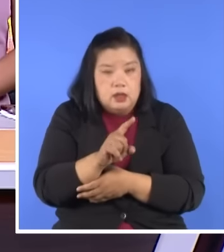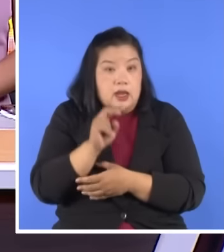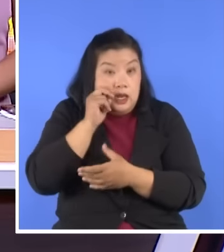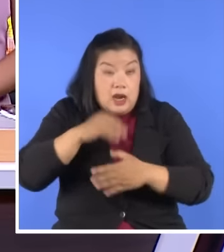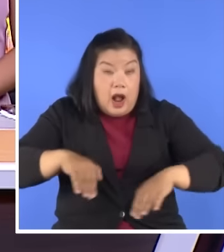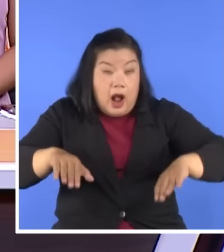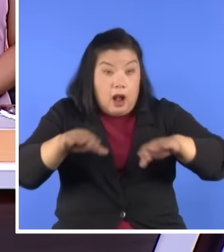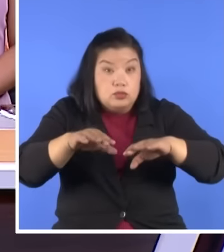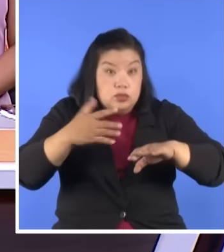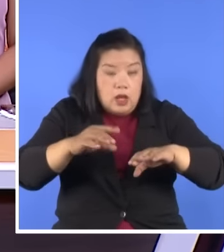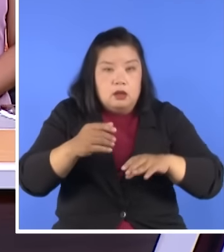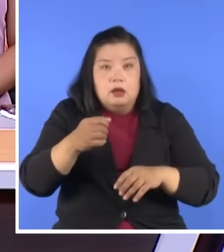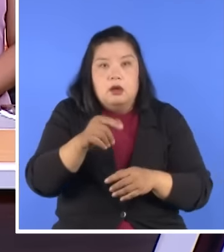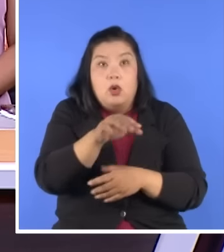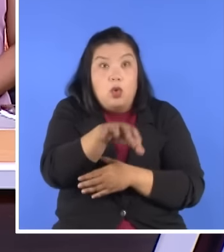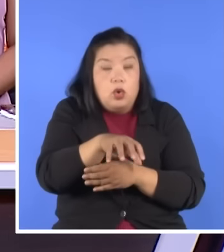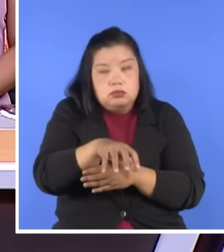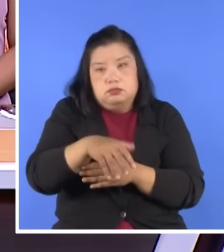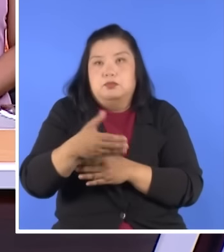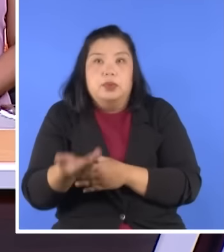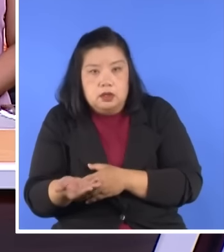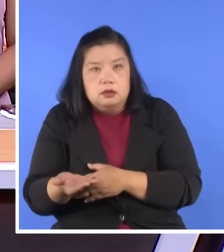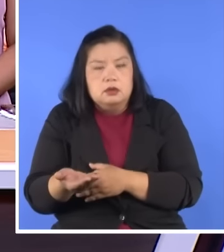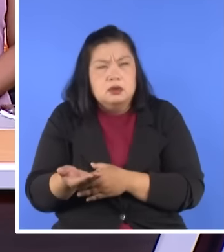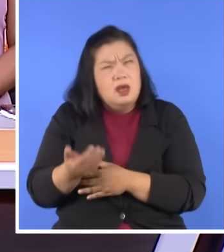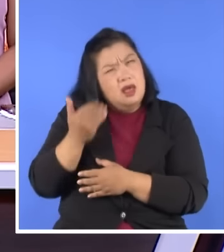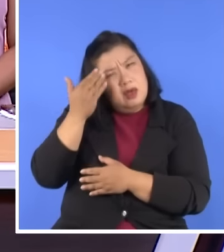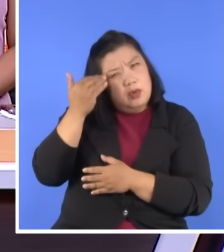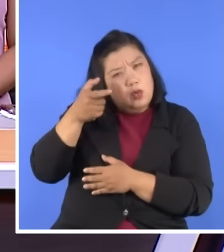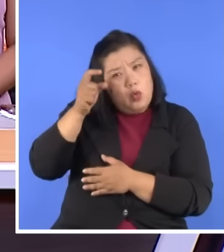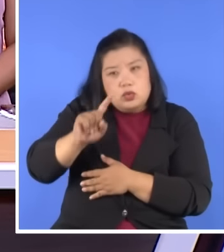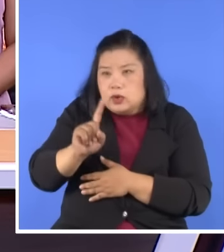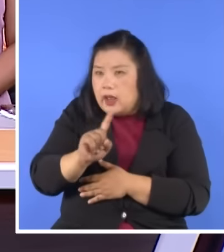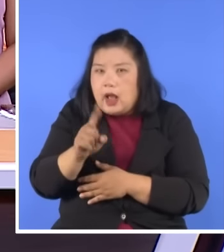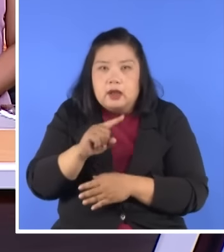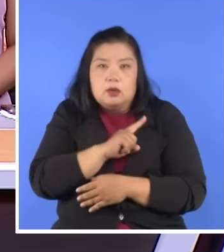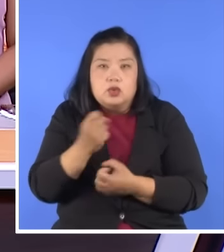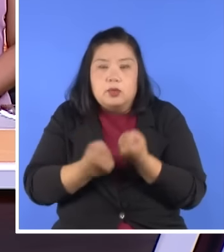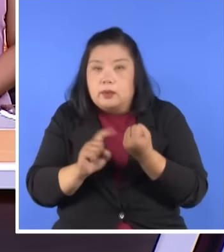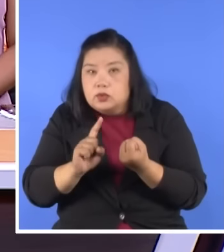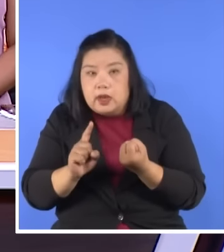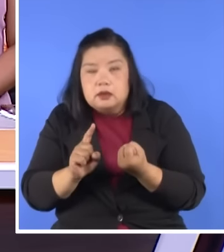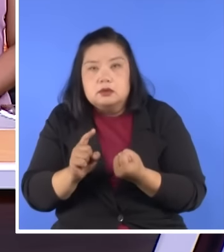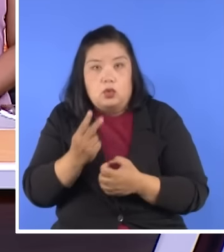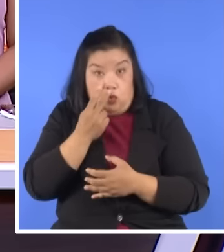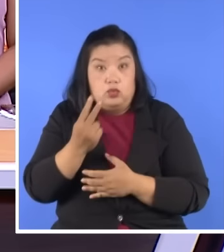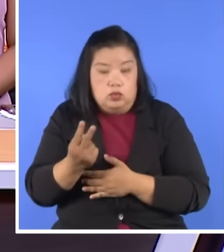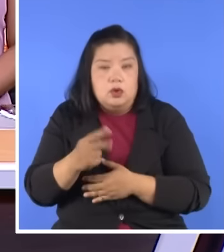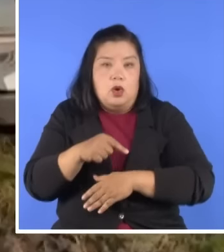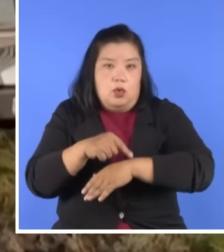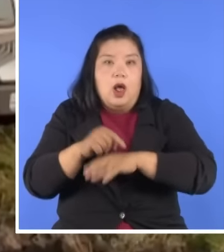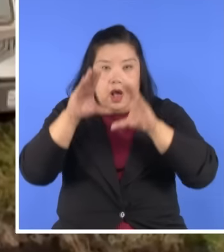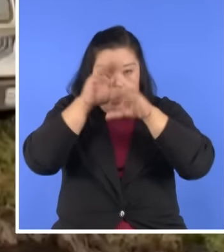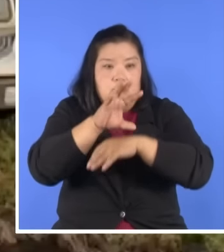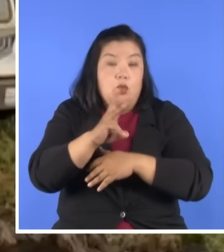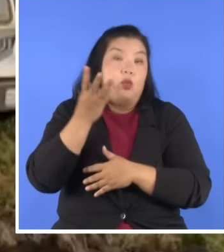มิดเลยนะเค้าก็สงสัยว่าอ้าคนขับอยู่ไหนนะครับก็เลยไปตามหานะครับเนี่ยไปช่วยเหลือนะครับดูนะครับเมื่อตอน 18:00นเศษๆของ